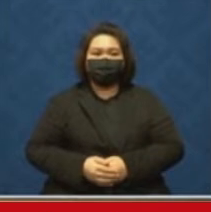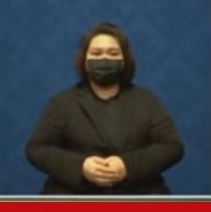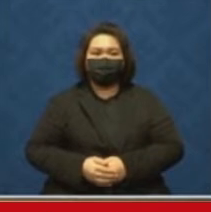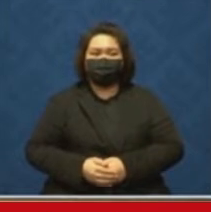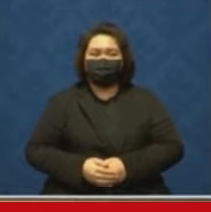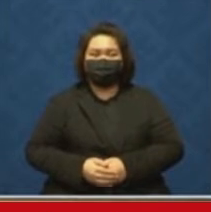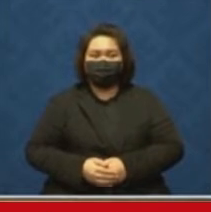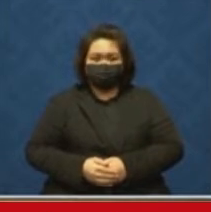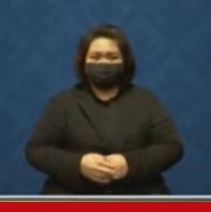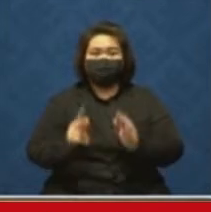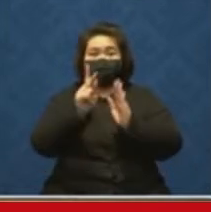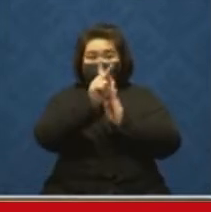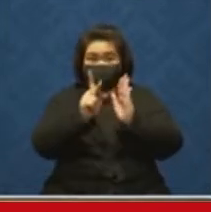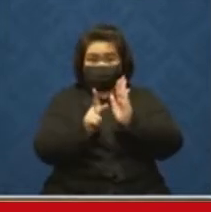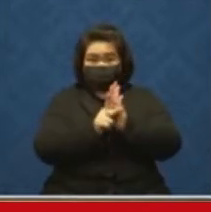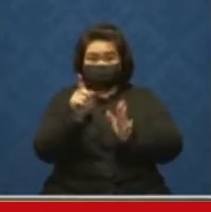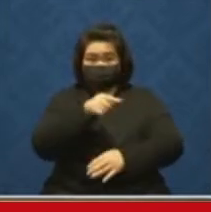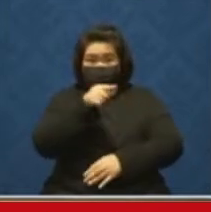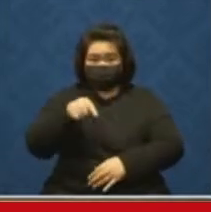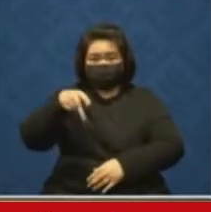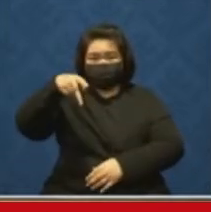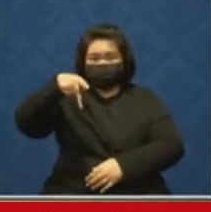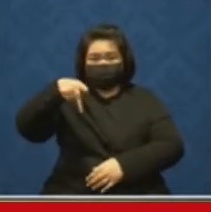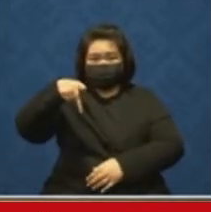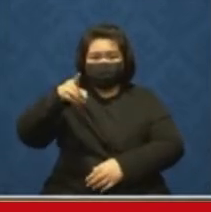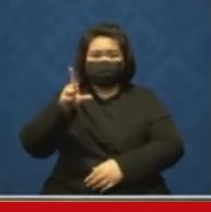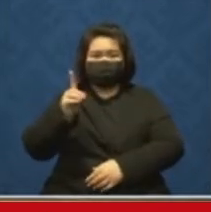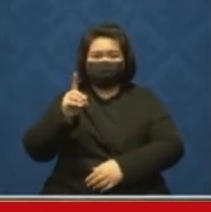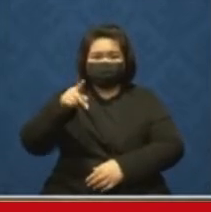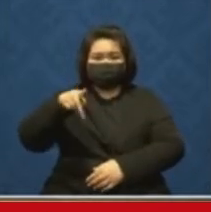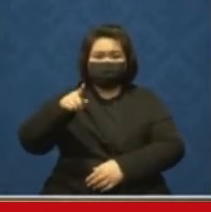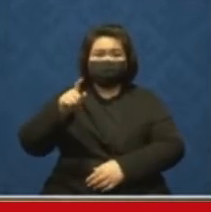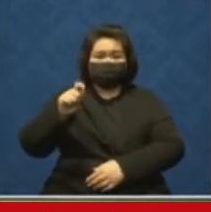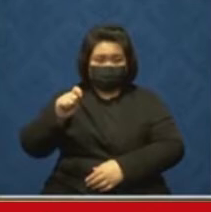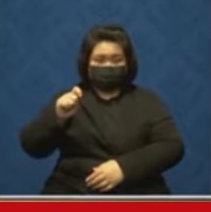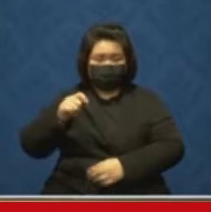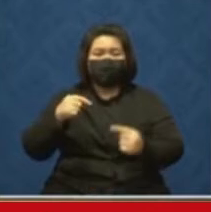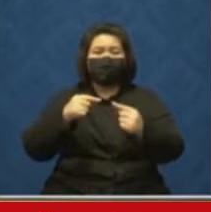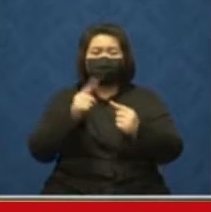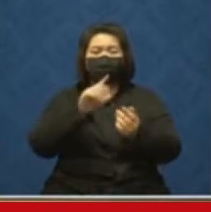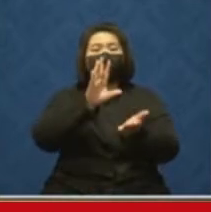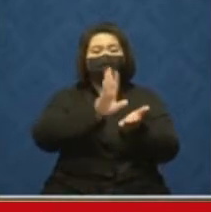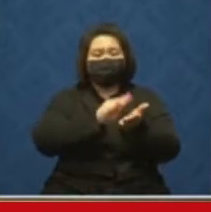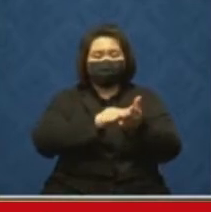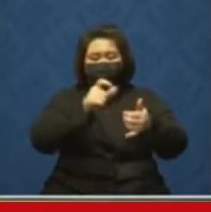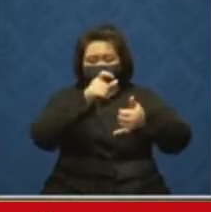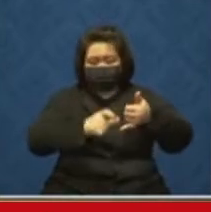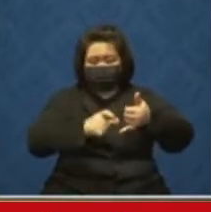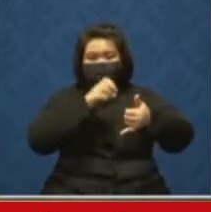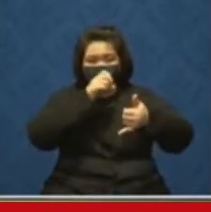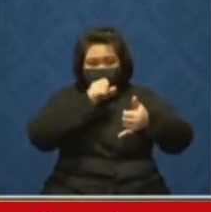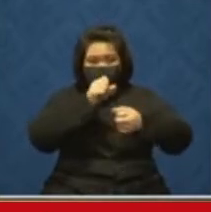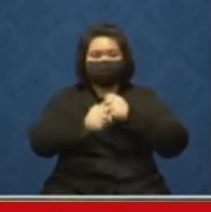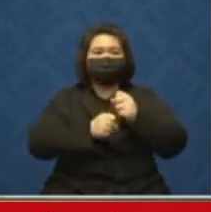กฎหมาย PDPAหรือพรบ.คุมครองข้อมูลส่วบุคคลผู้สกราศ 2,562